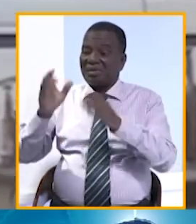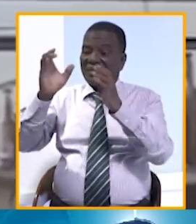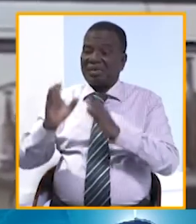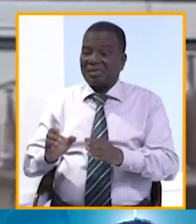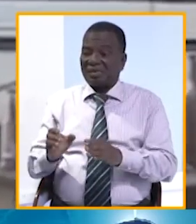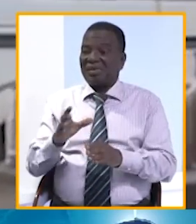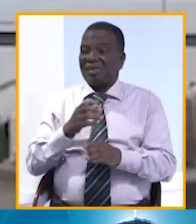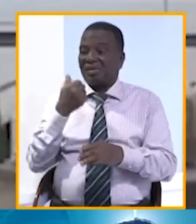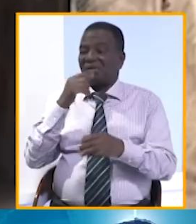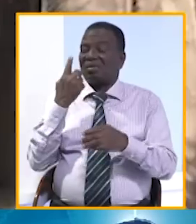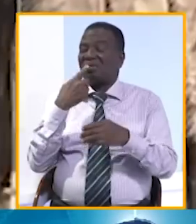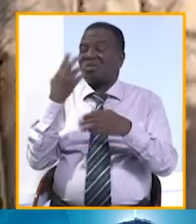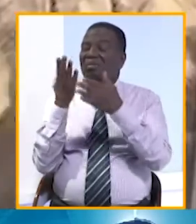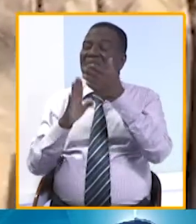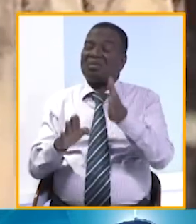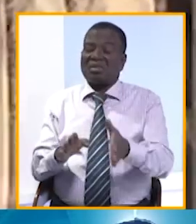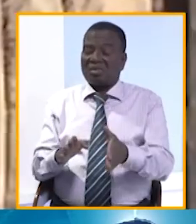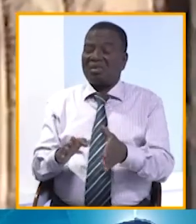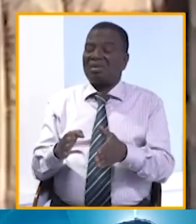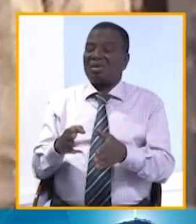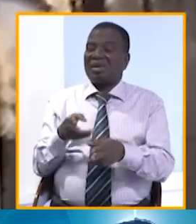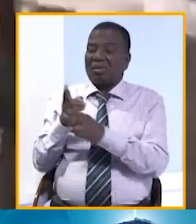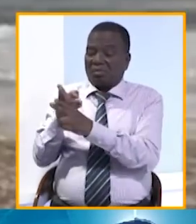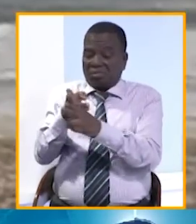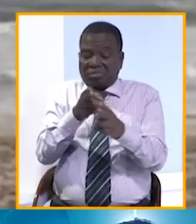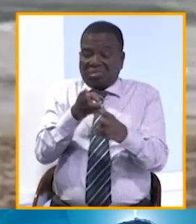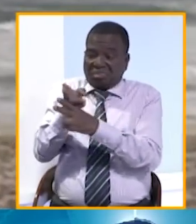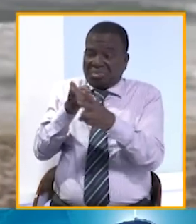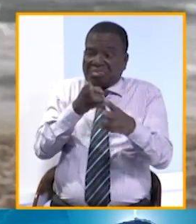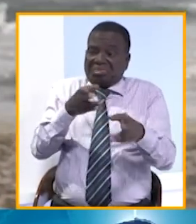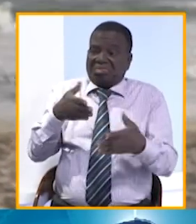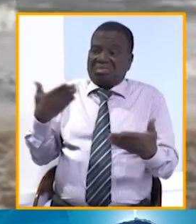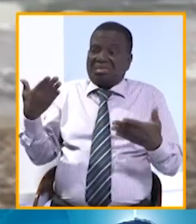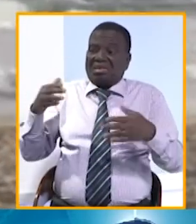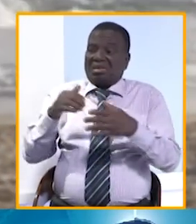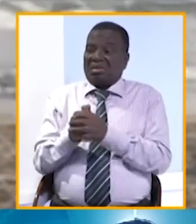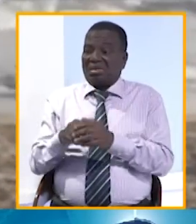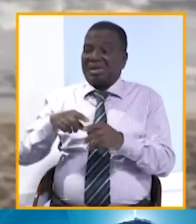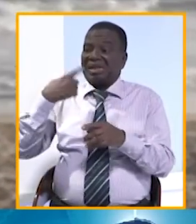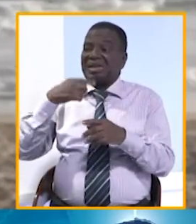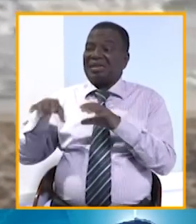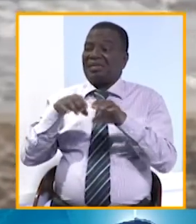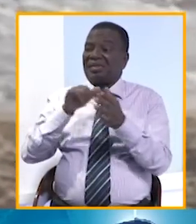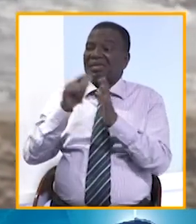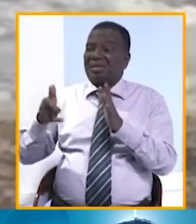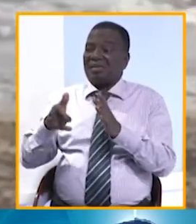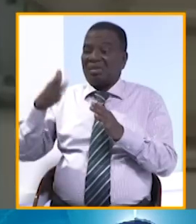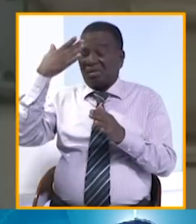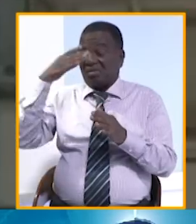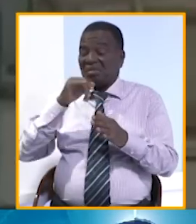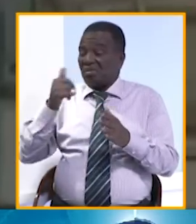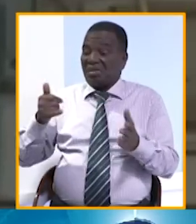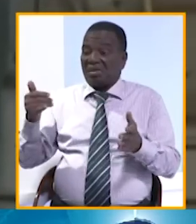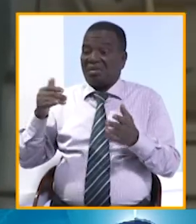cours d'une fusillade survenue dans cette station balnéaire située à une quarantaine de kilomètres à l'est de la capitale ivoirienne. À